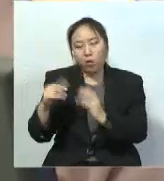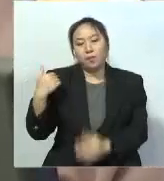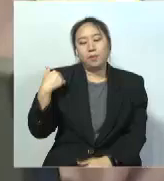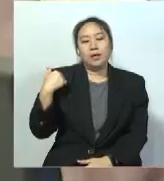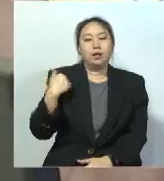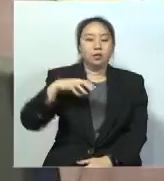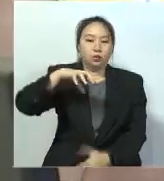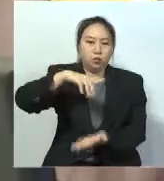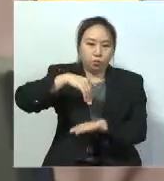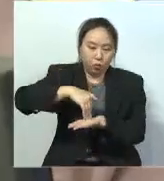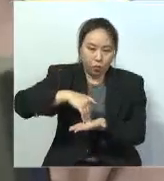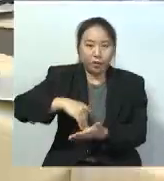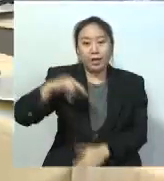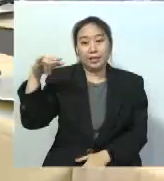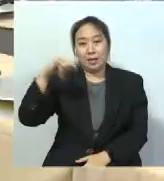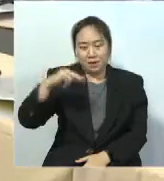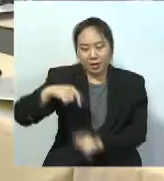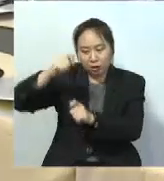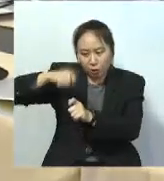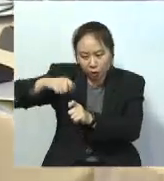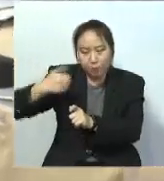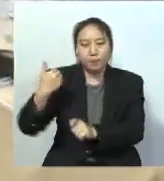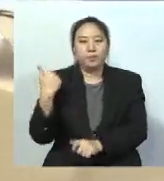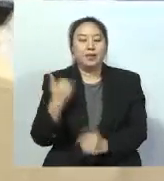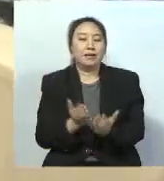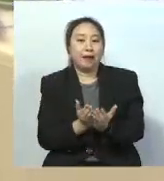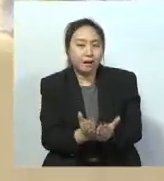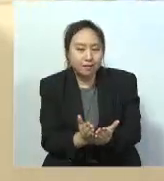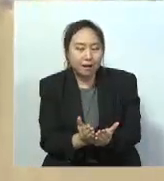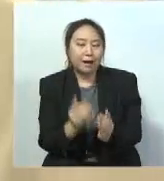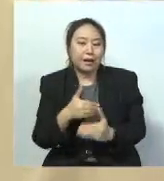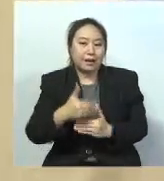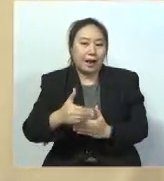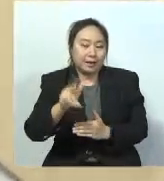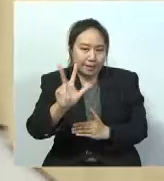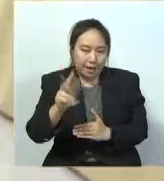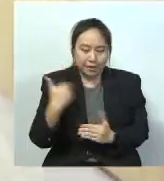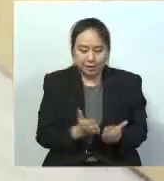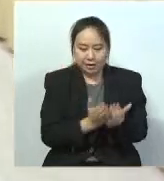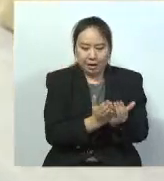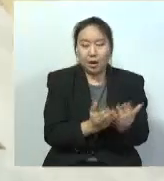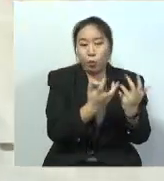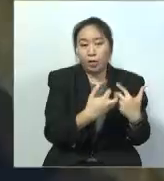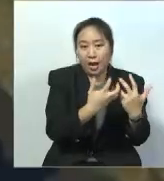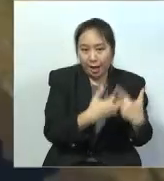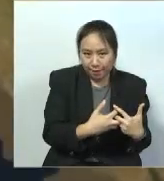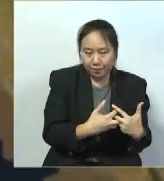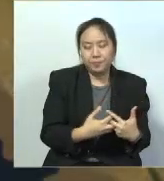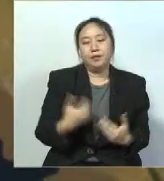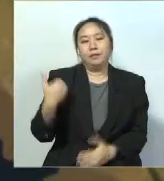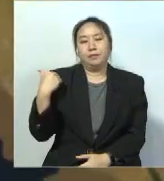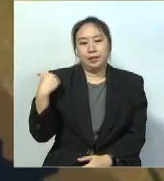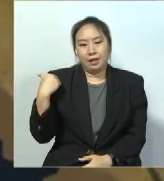ำรุงอากาศยานอุตภเปาโครงการท่าเรือแหลมฉบังระยะที่3โครงการท่าเรืออุตสาหกรรมมาบตาพุดระยะที่3